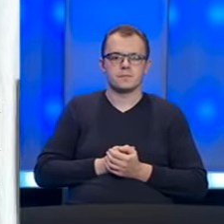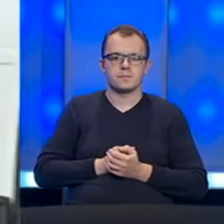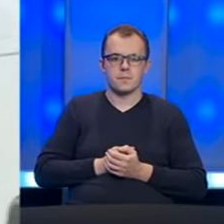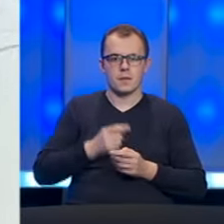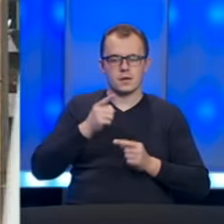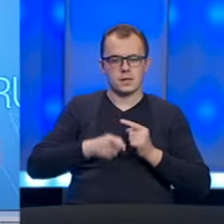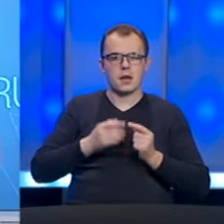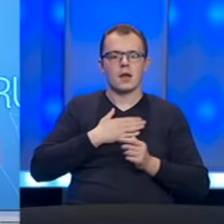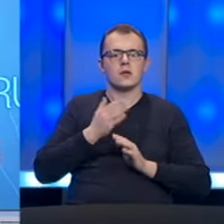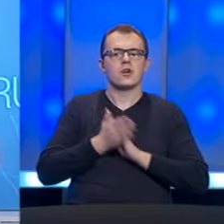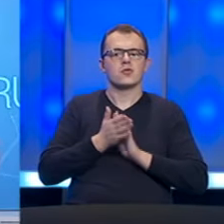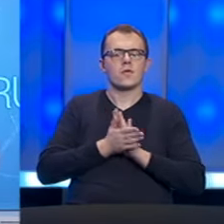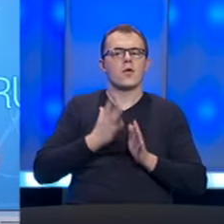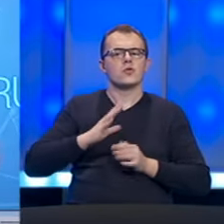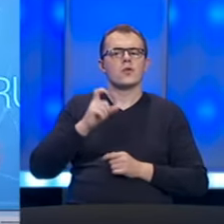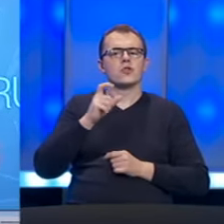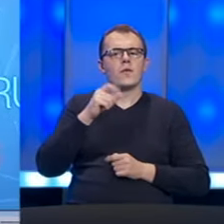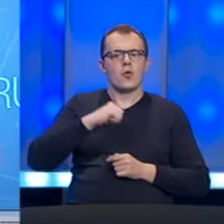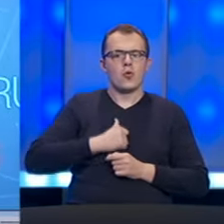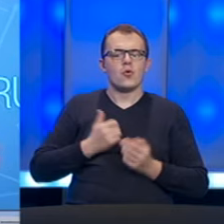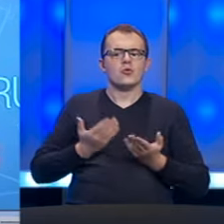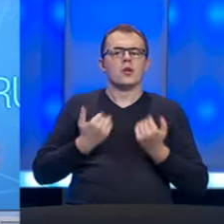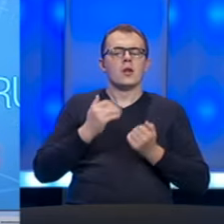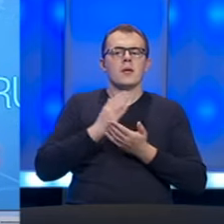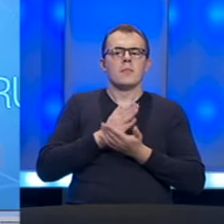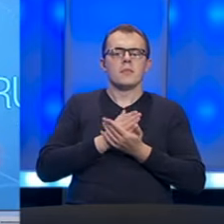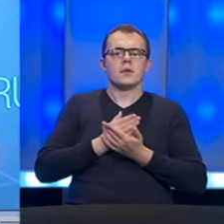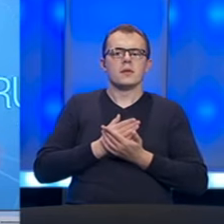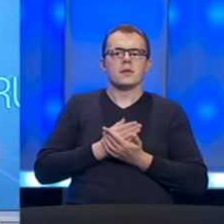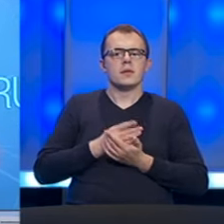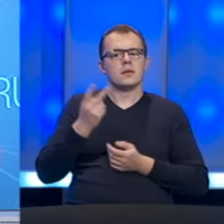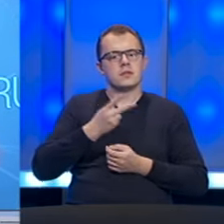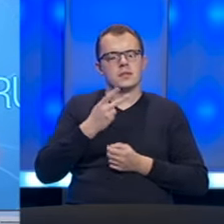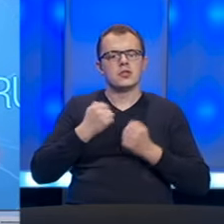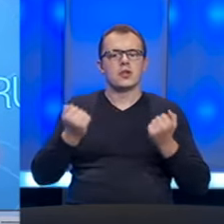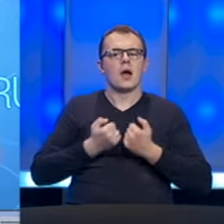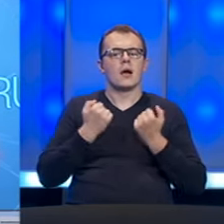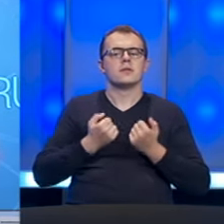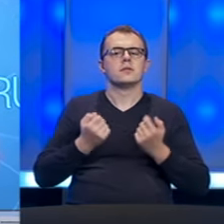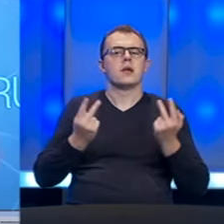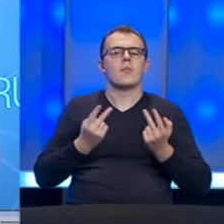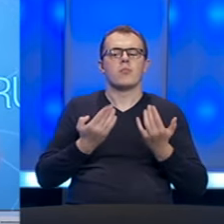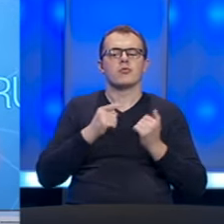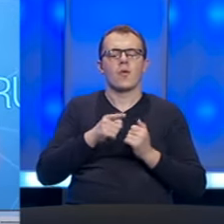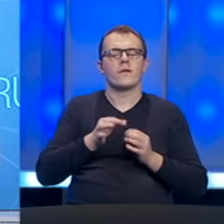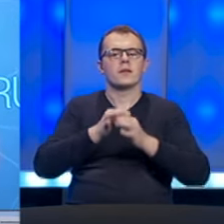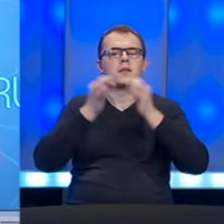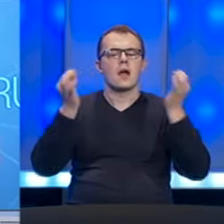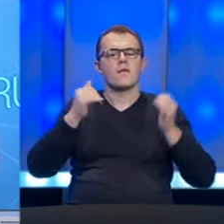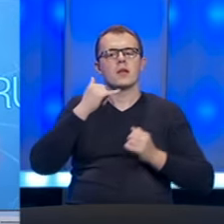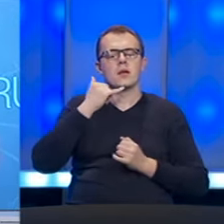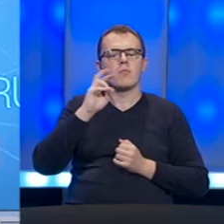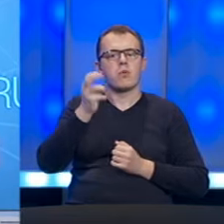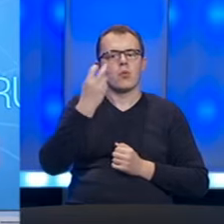Za kraj našeg razgovora, gospodine Čauševiću, hoće li biti sličnih akcija poput ovih javnih